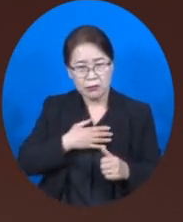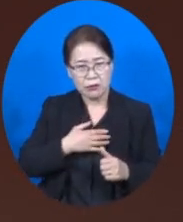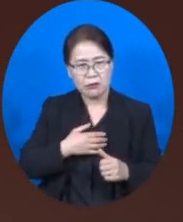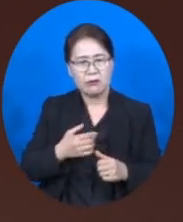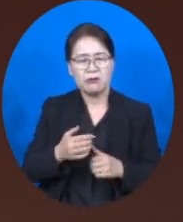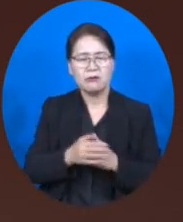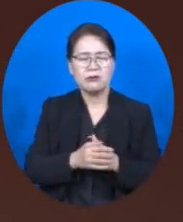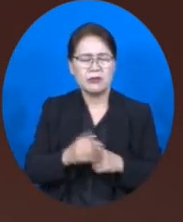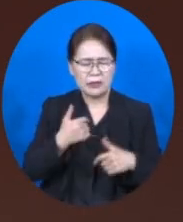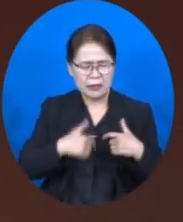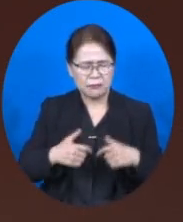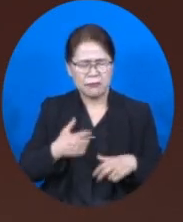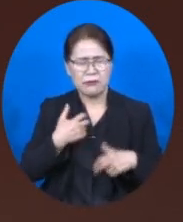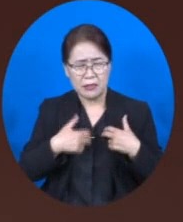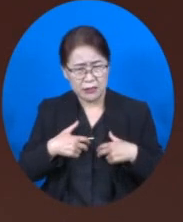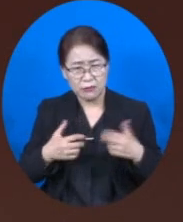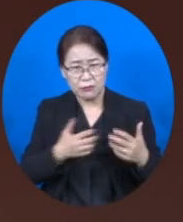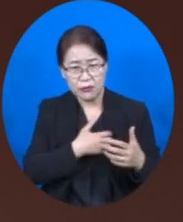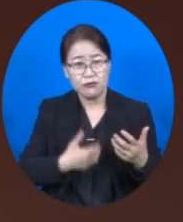즐거움입니다